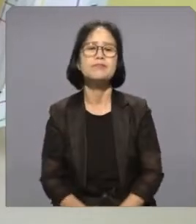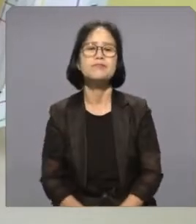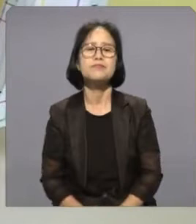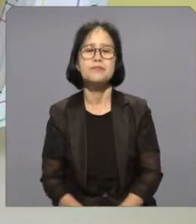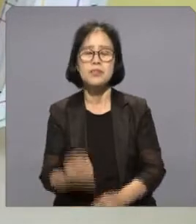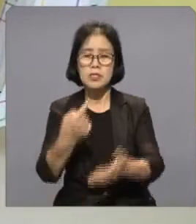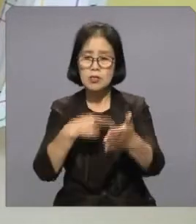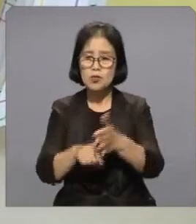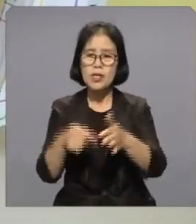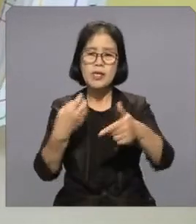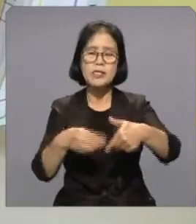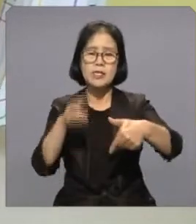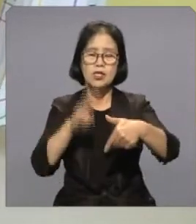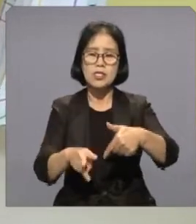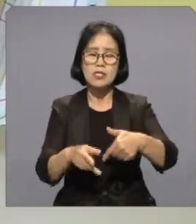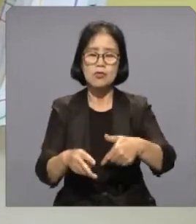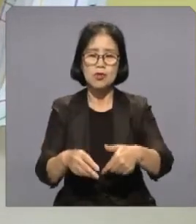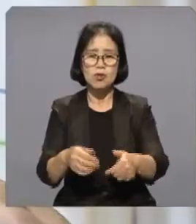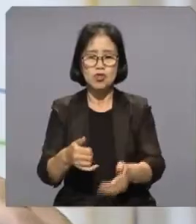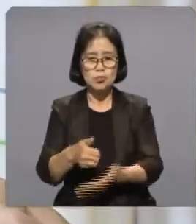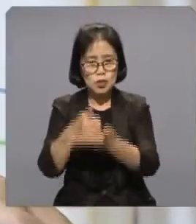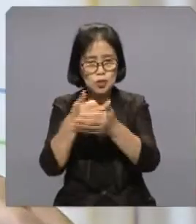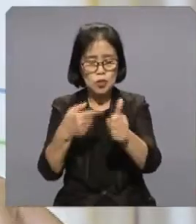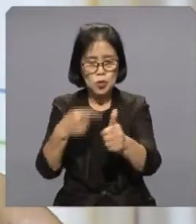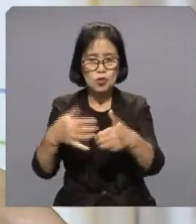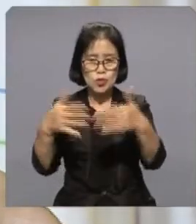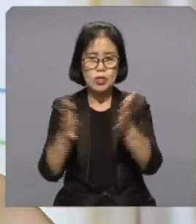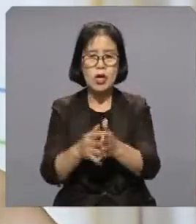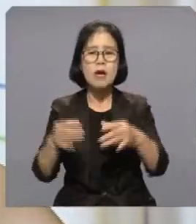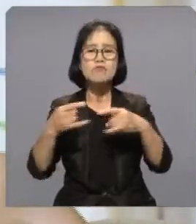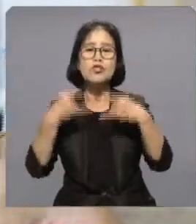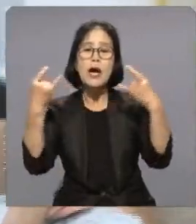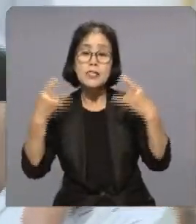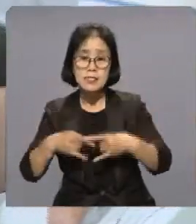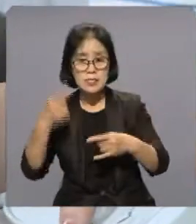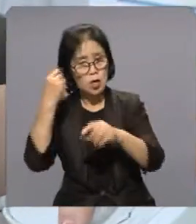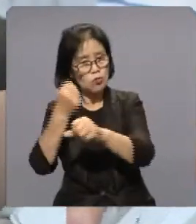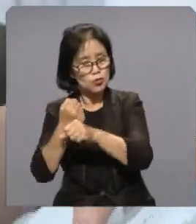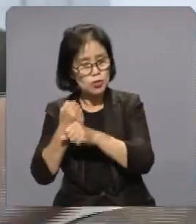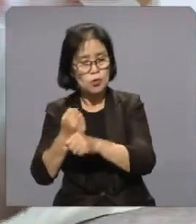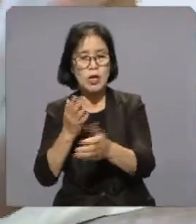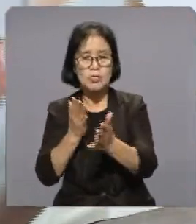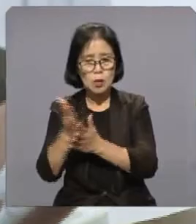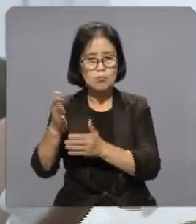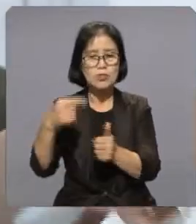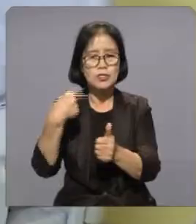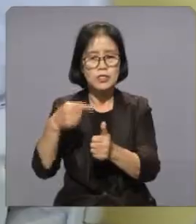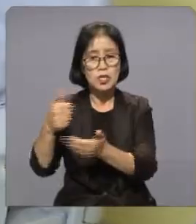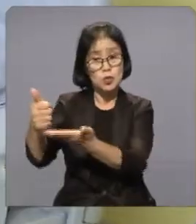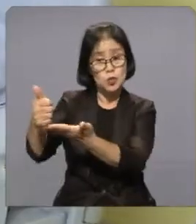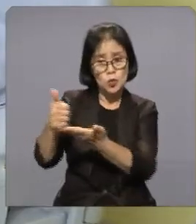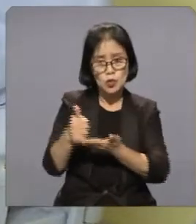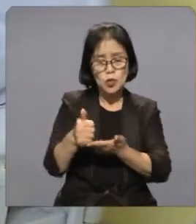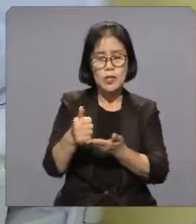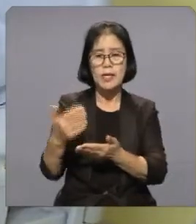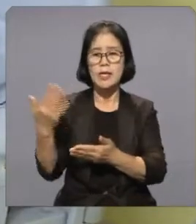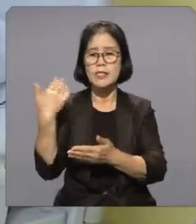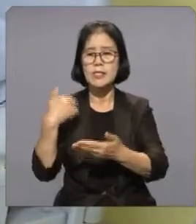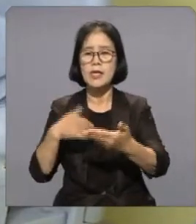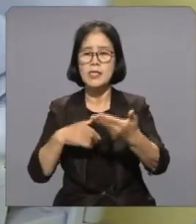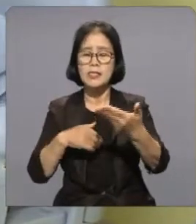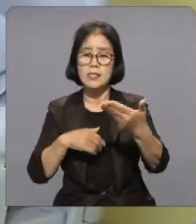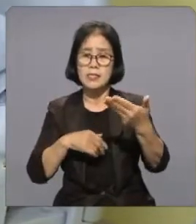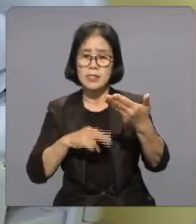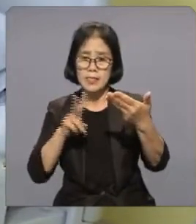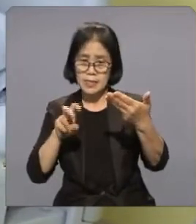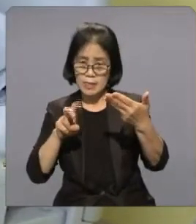이를 위해 인천시는 휴머니투드 교육기관인 프랑스 IGM 연구소 전문 트레이너를 초청해 지난달